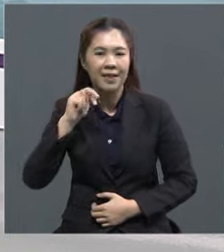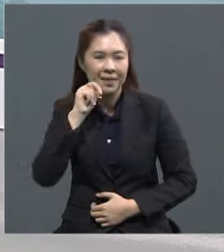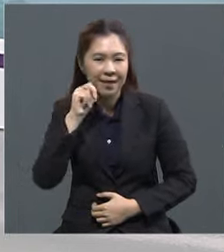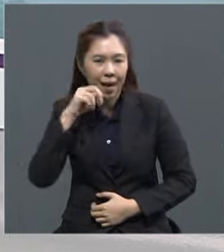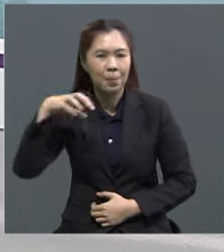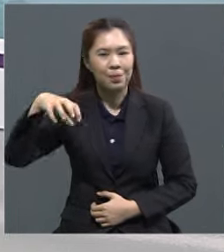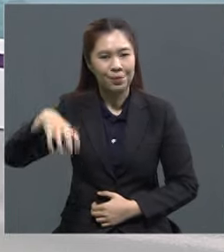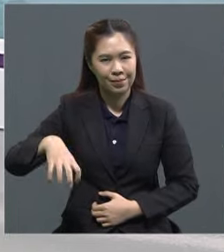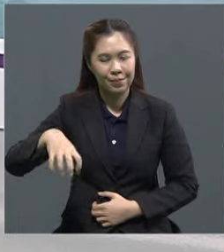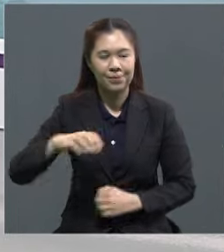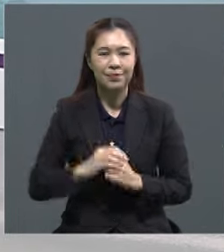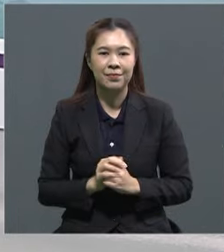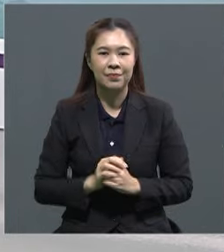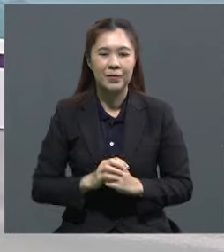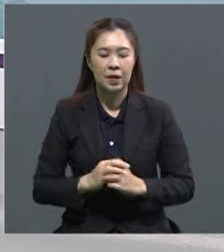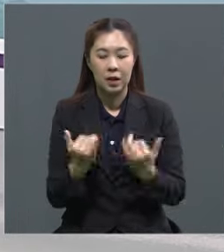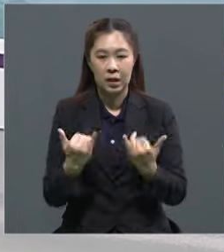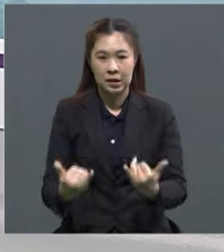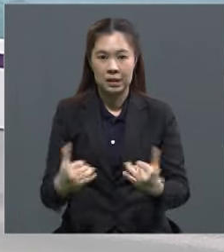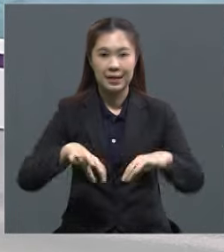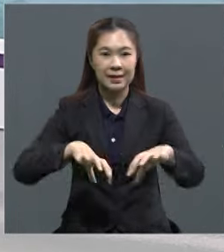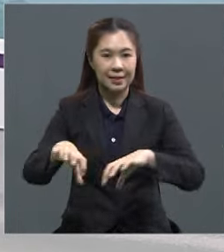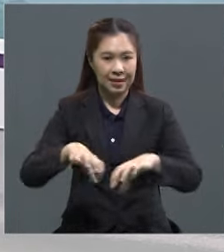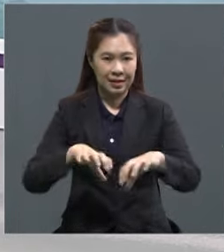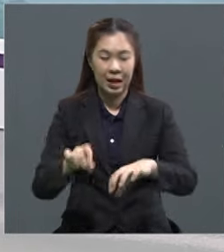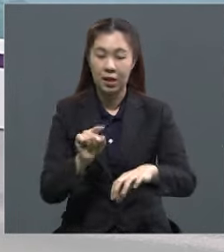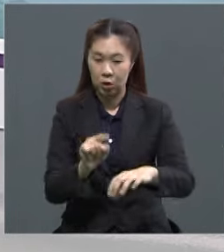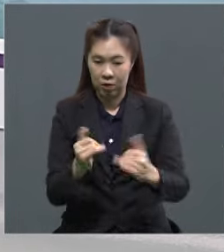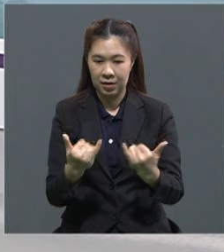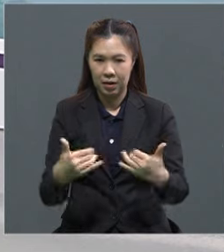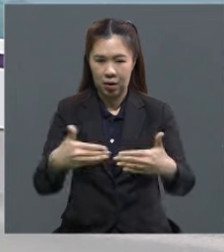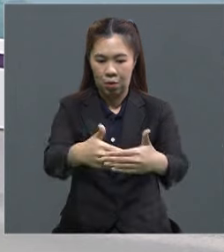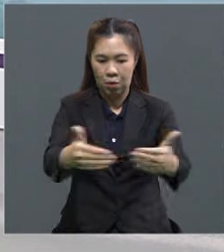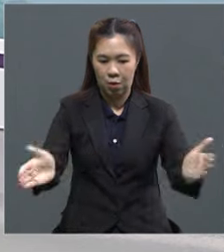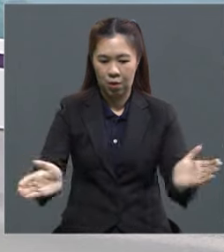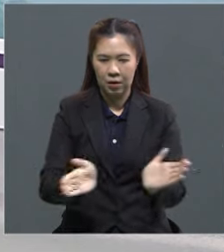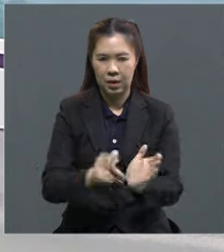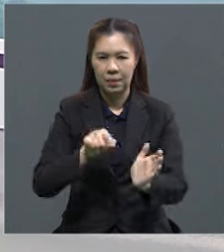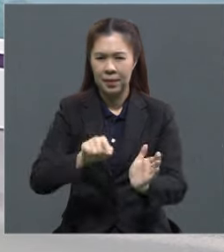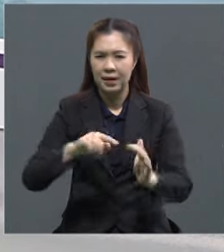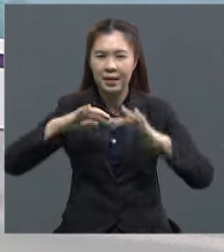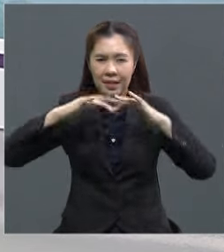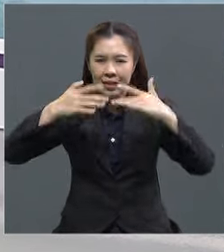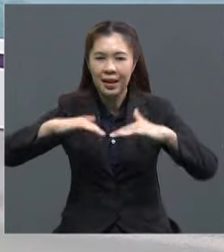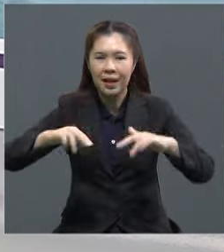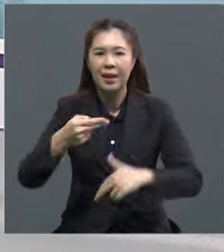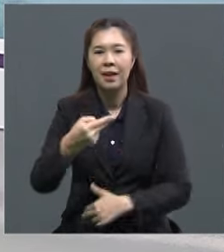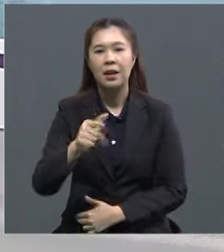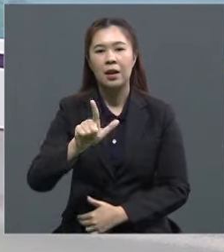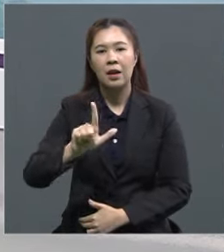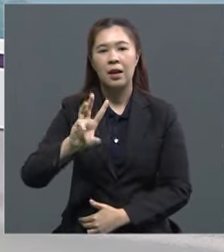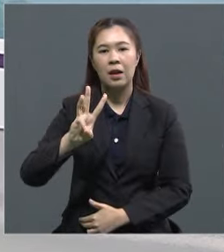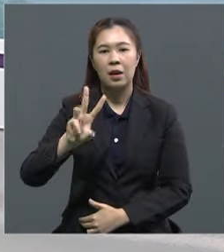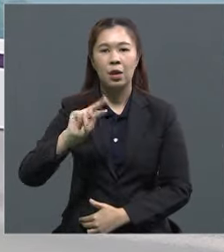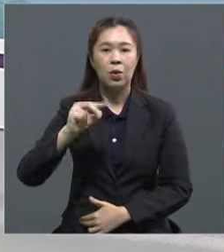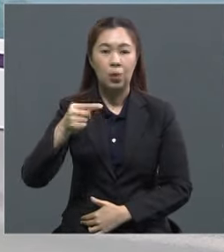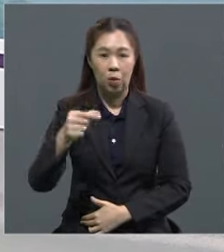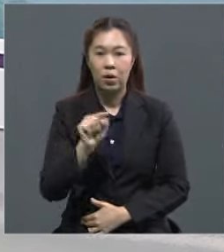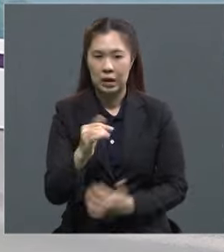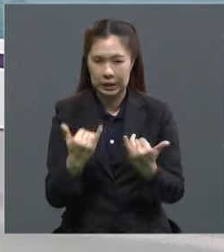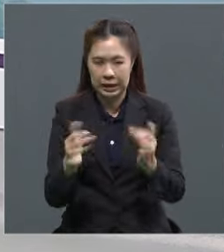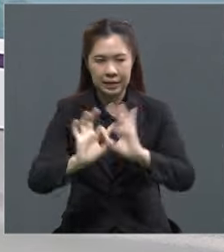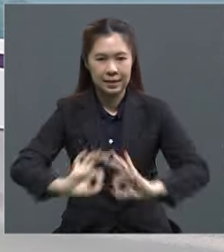หนึ่งที่เราจะบริหารจัดการณขณะนี้นะครับก็คือในส่วนของบึงทะเลหลวงตรงเนี้ยนะครับก็มีความจำเป็นที่จะต้องอ่า